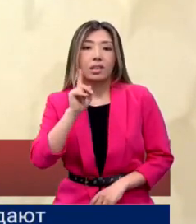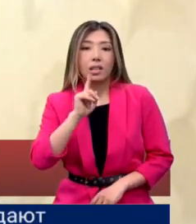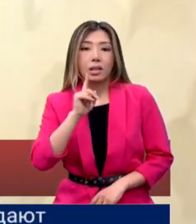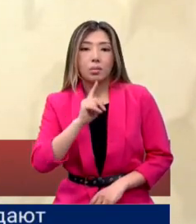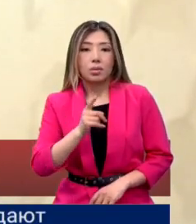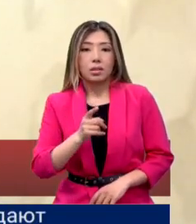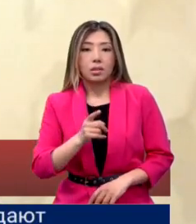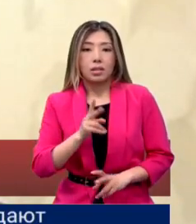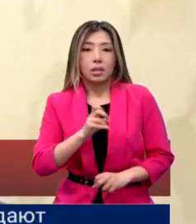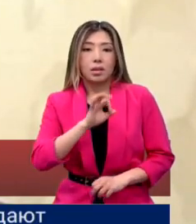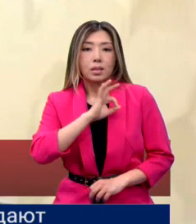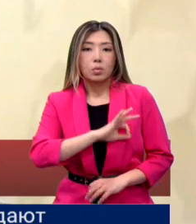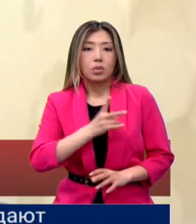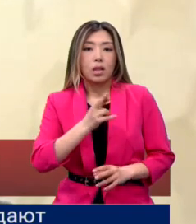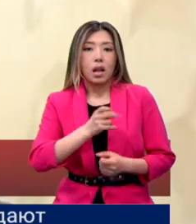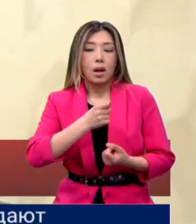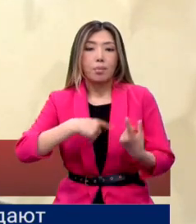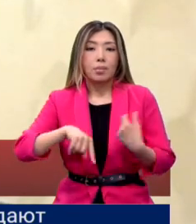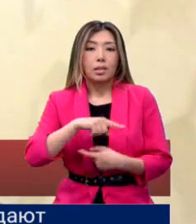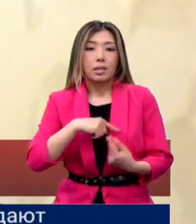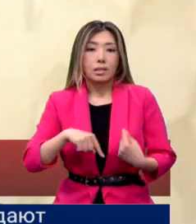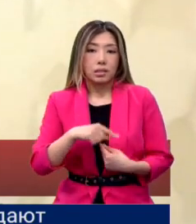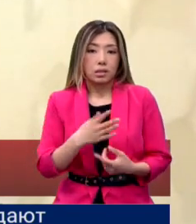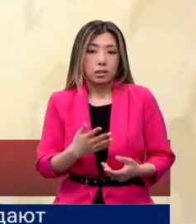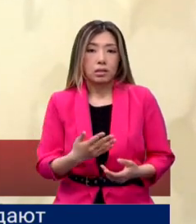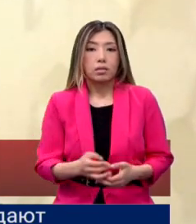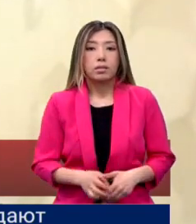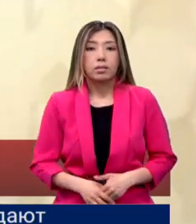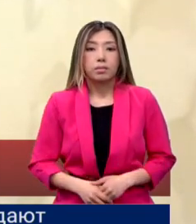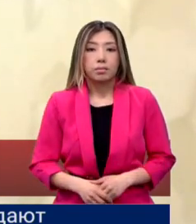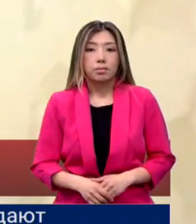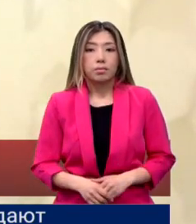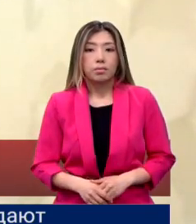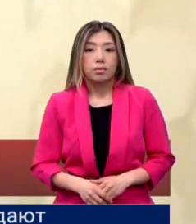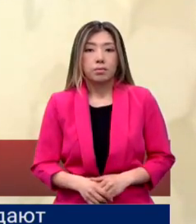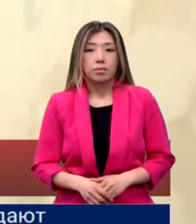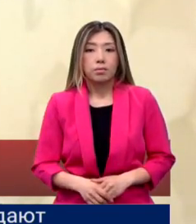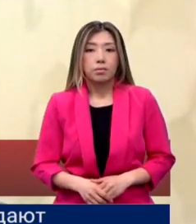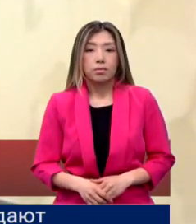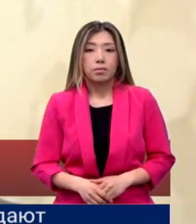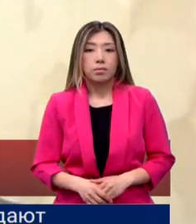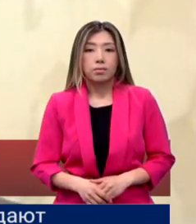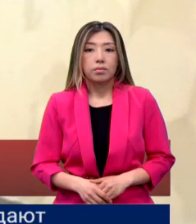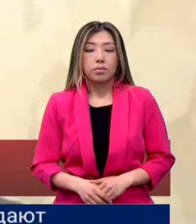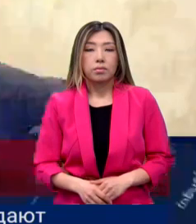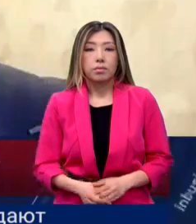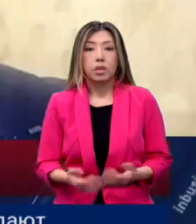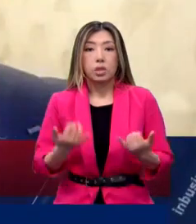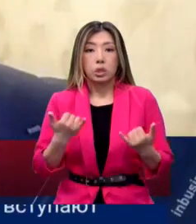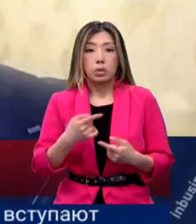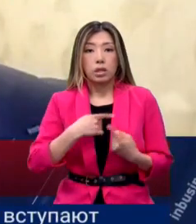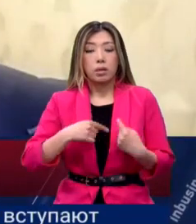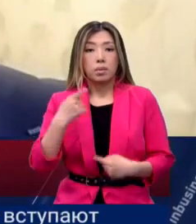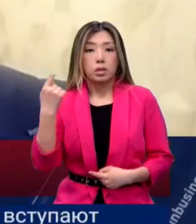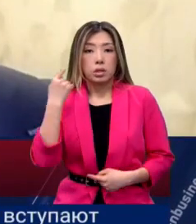определенных бизнес-процессов. На сегодняшний день это фактически сложившаяся картина. Но и даже сегодня мы слышим прогнозы,